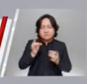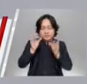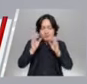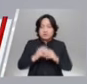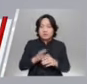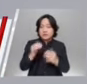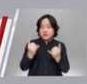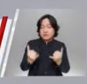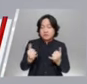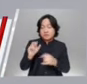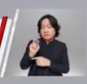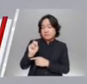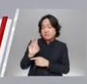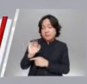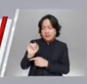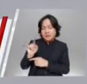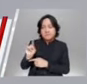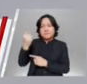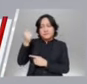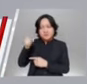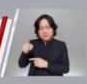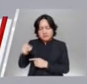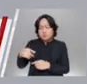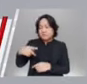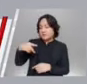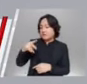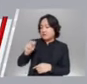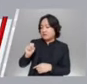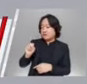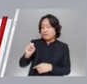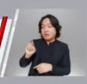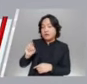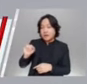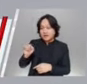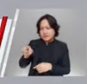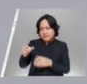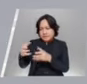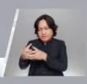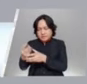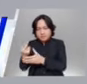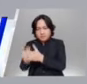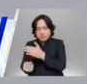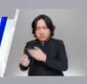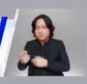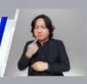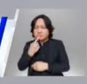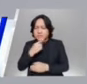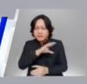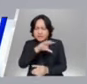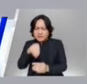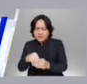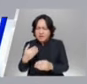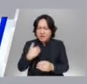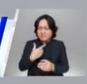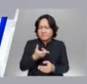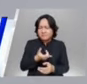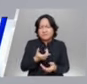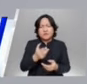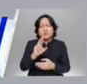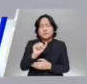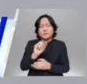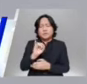NBI at PNRI na may kinalaman sa uranium na isang radioactive material. Ayon sa NBI, kahit na mabigat